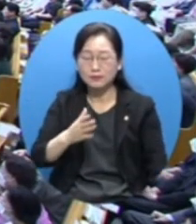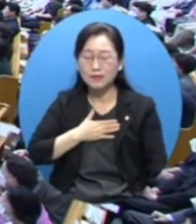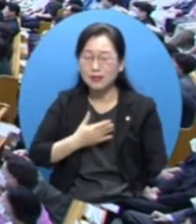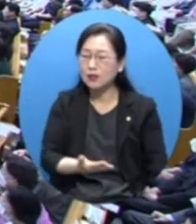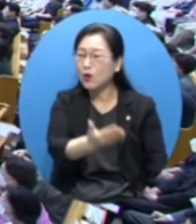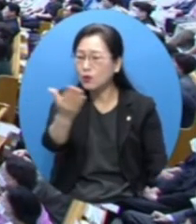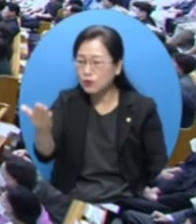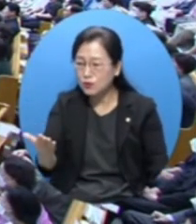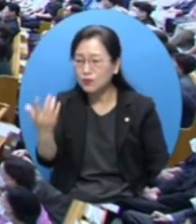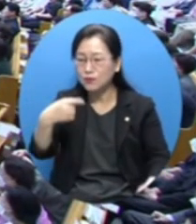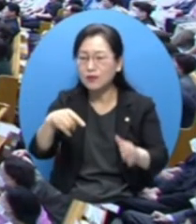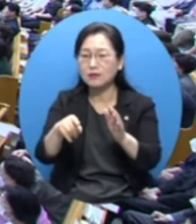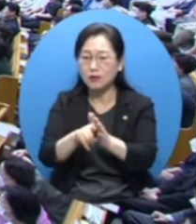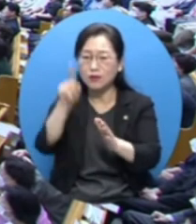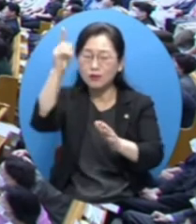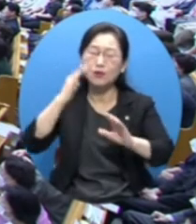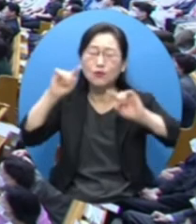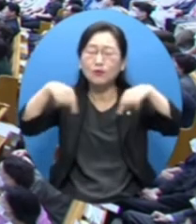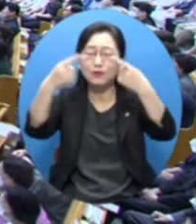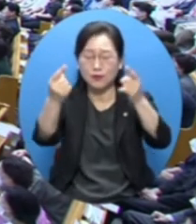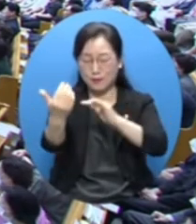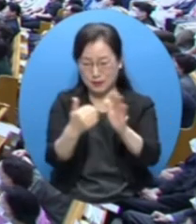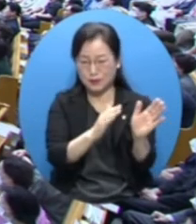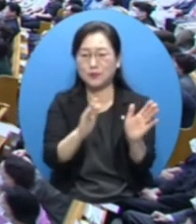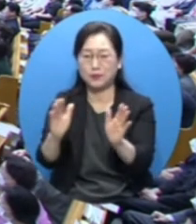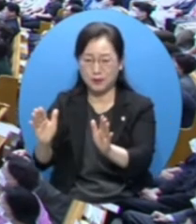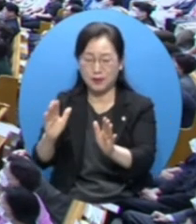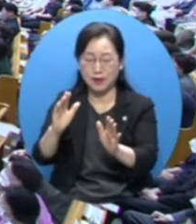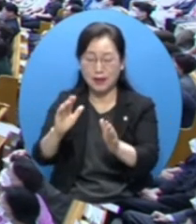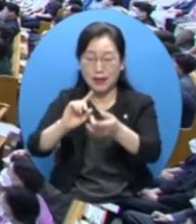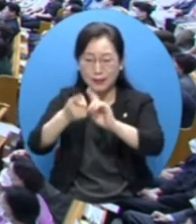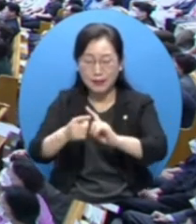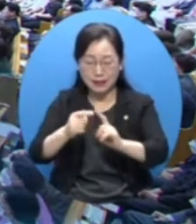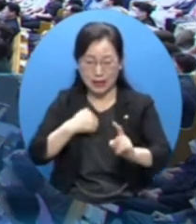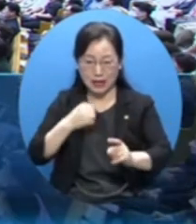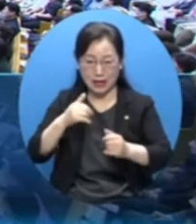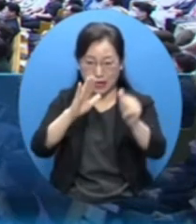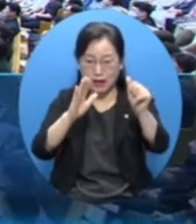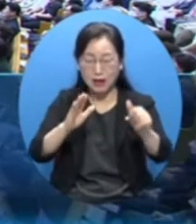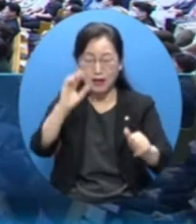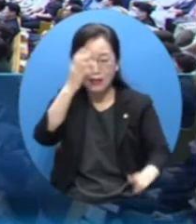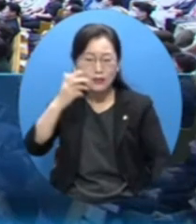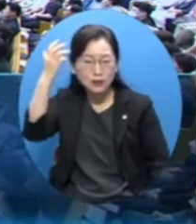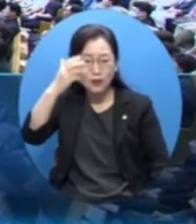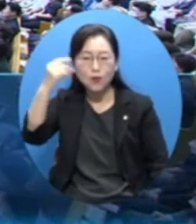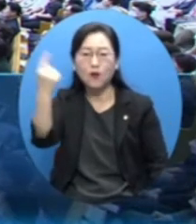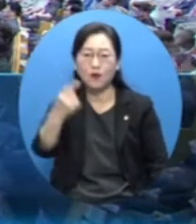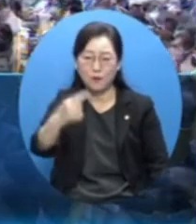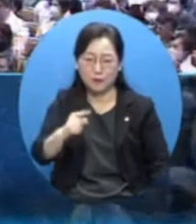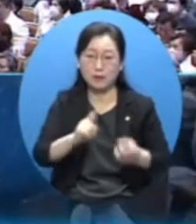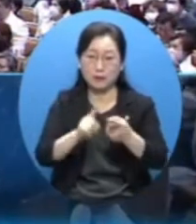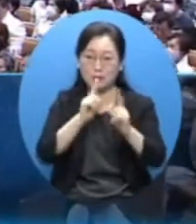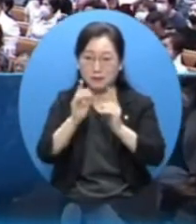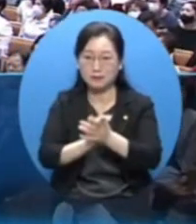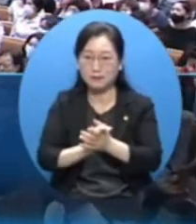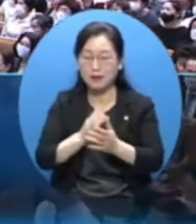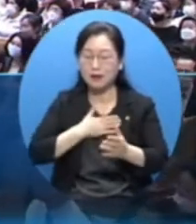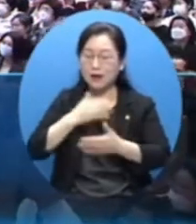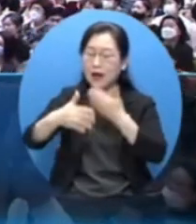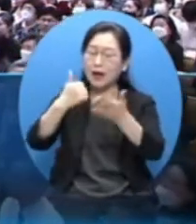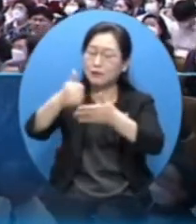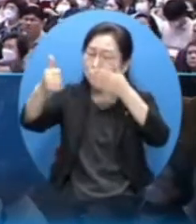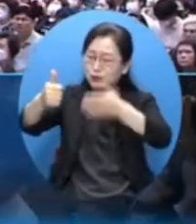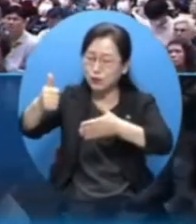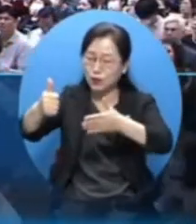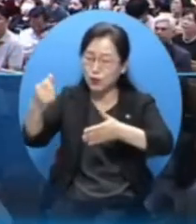위해서 쳐서 천국을 예배할 것과 그리고 성경을 보내실 것을 말씀하신 것입니다 요한복음 14장 16절입니다 내가 아버지께 구하겠으니